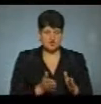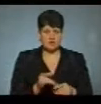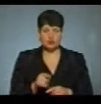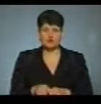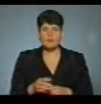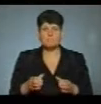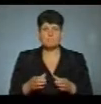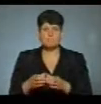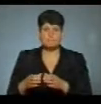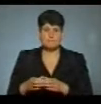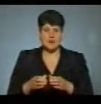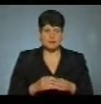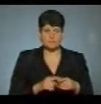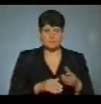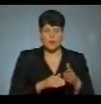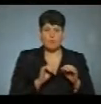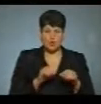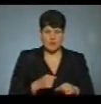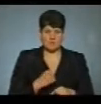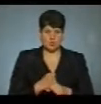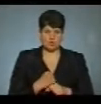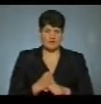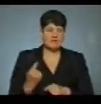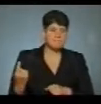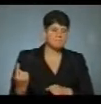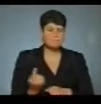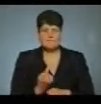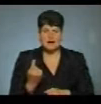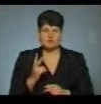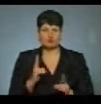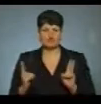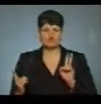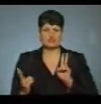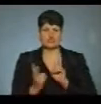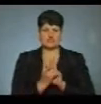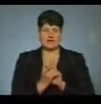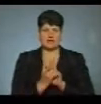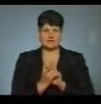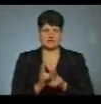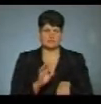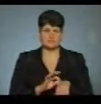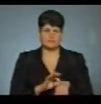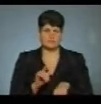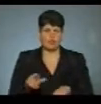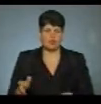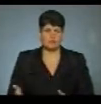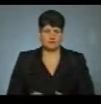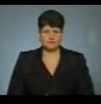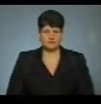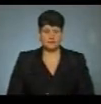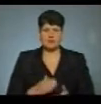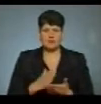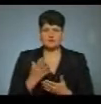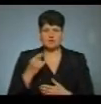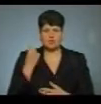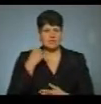бригади працювати в таких саме умовах. Тому що вони перші, які безпосередньо зустрічаються з такими хворими. Маємо ще один